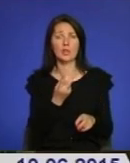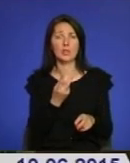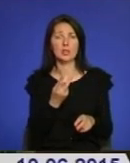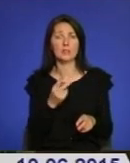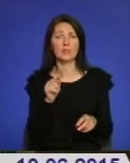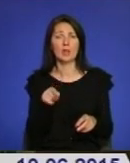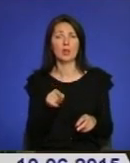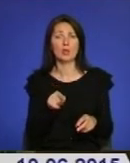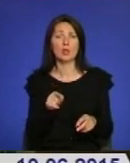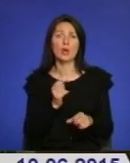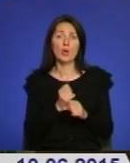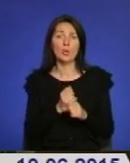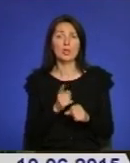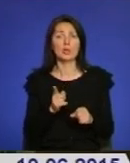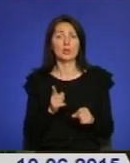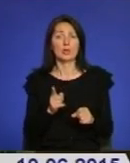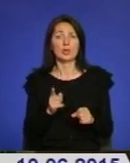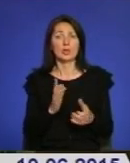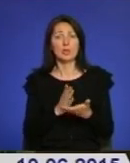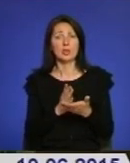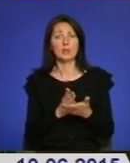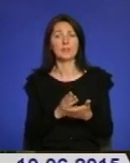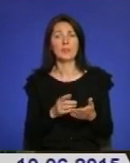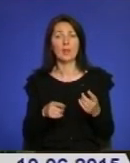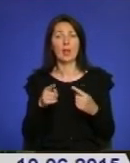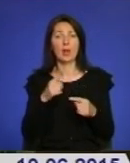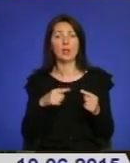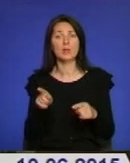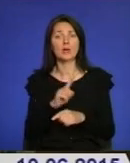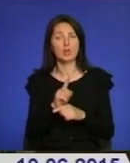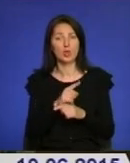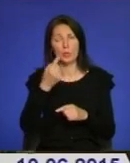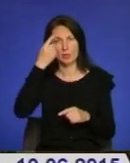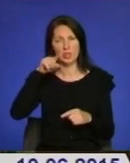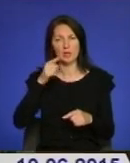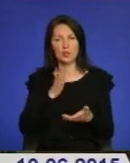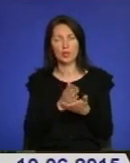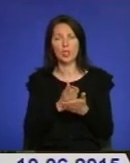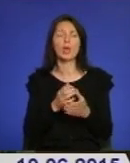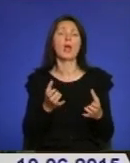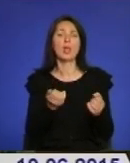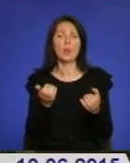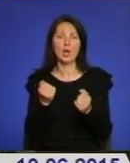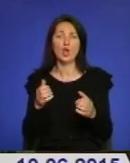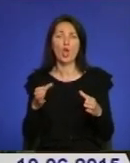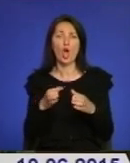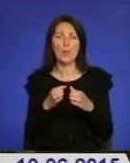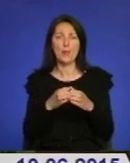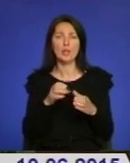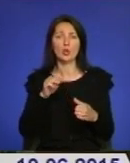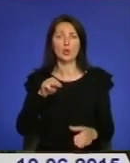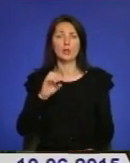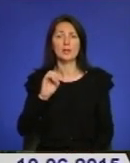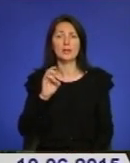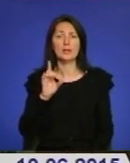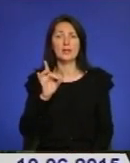ще перебував в місті Одеса, працював на залізниці. Так вийшло, що спокійно сидіти не зміг, на